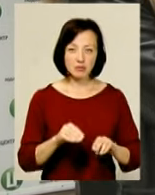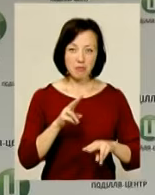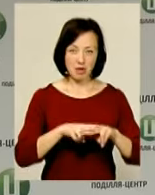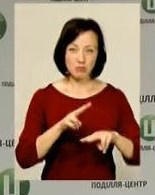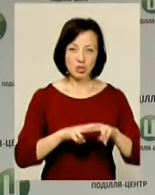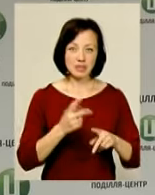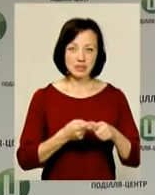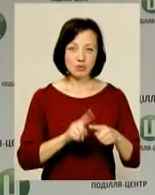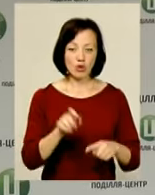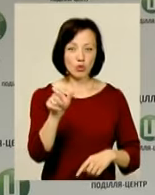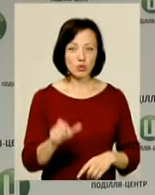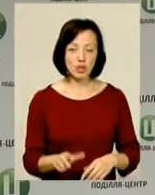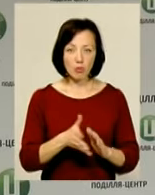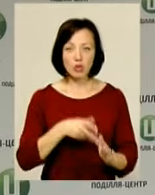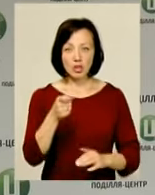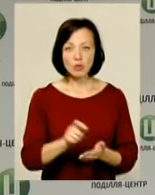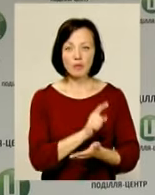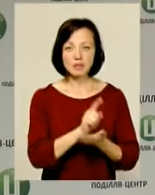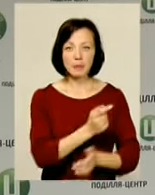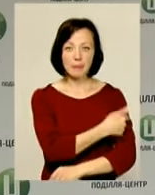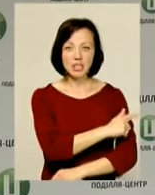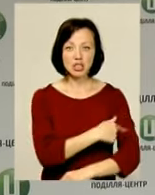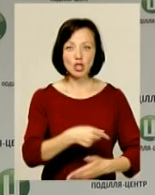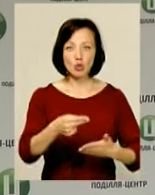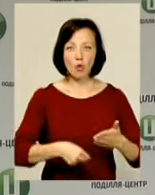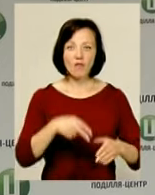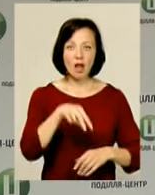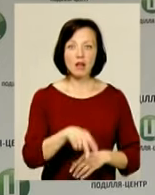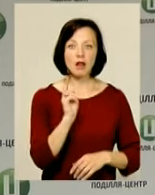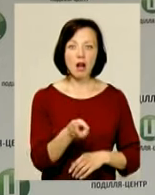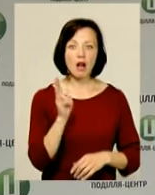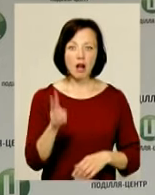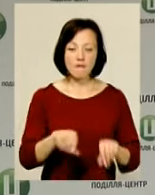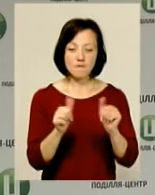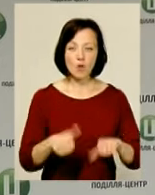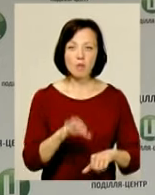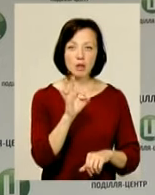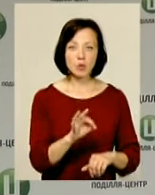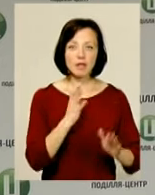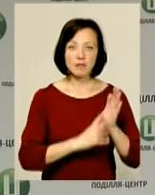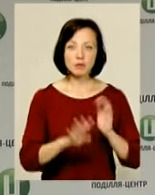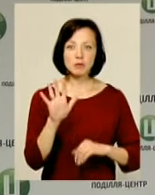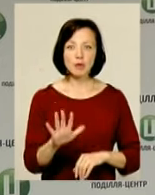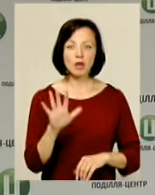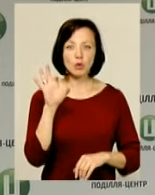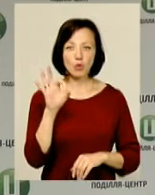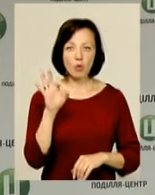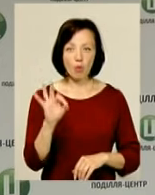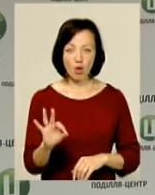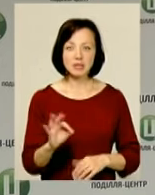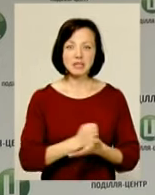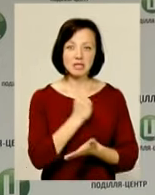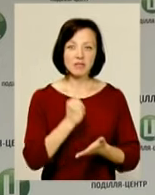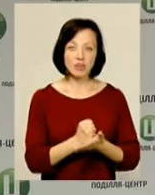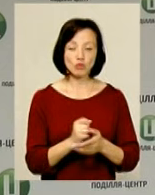паспорта. Подається обов'язково медична довідка, завірена ЛКК, форма 095О, яка